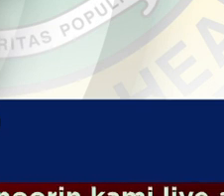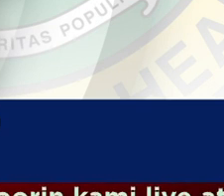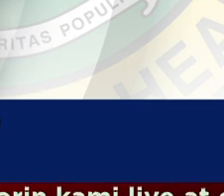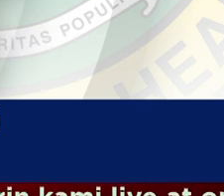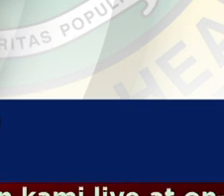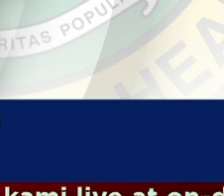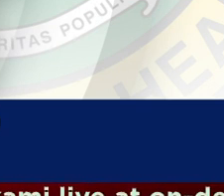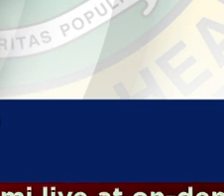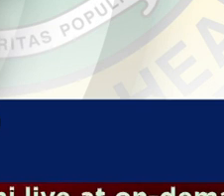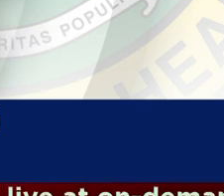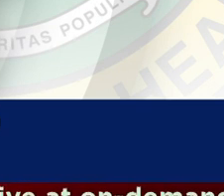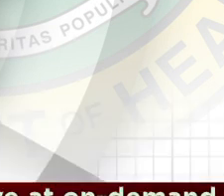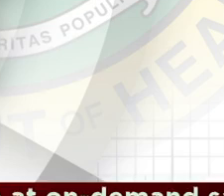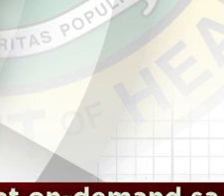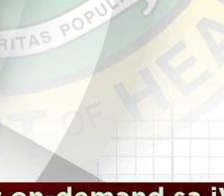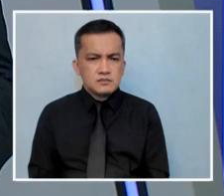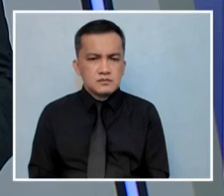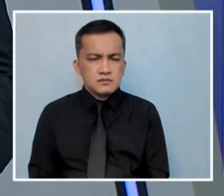11.6%.